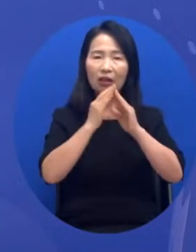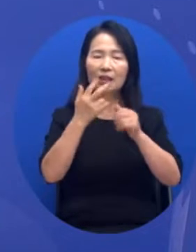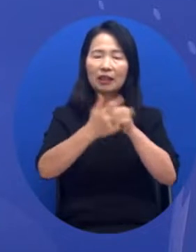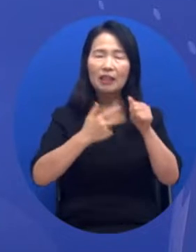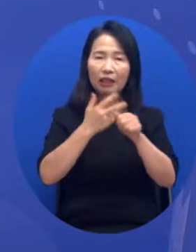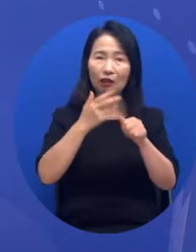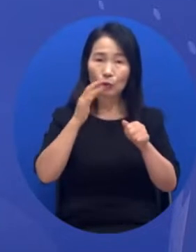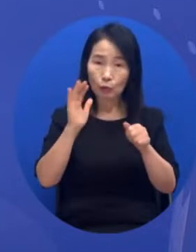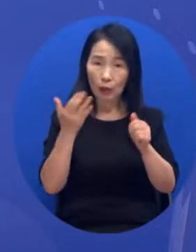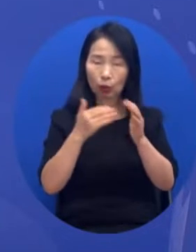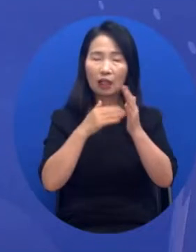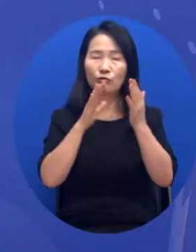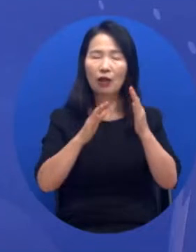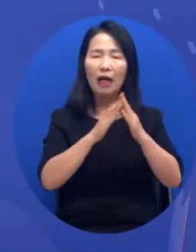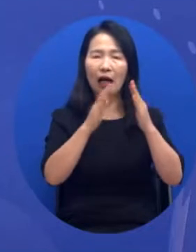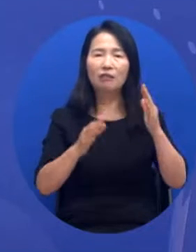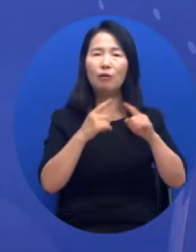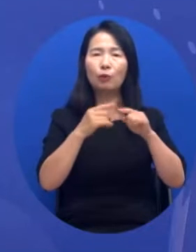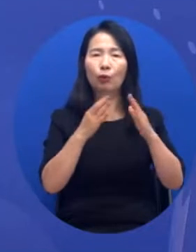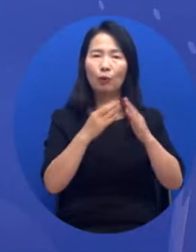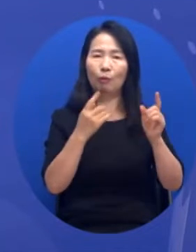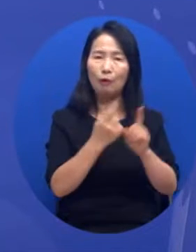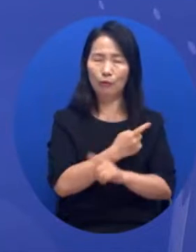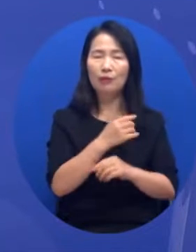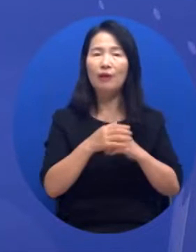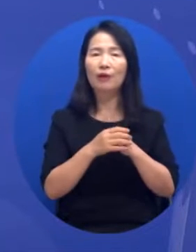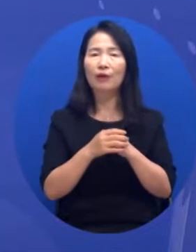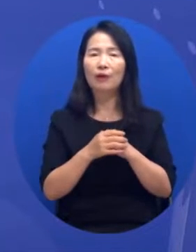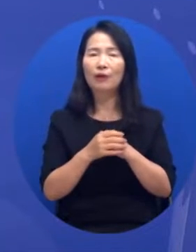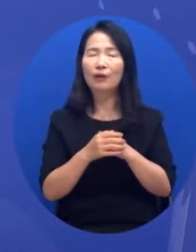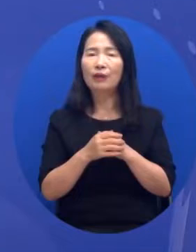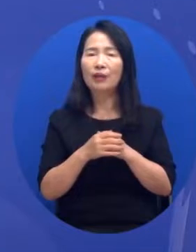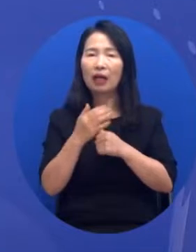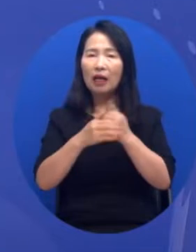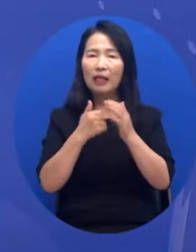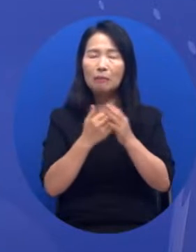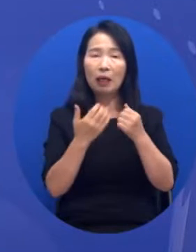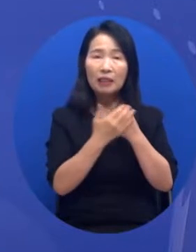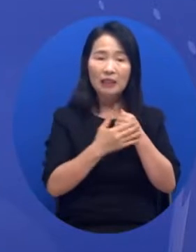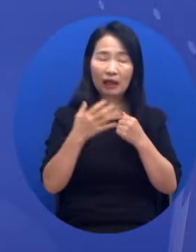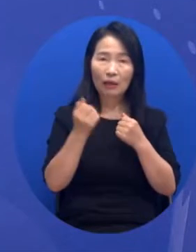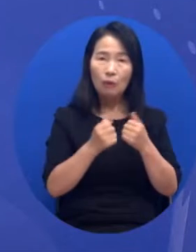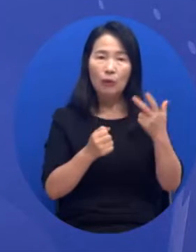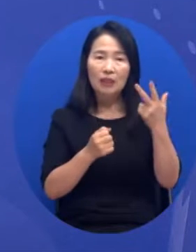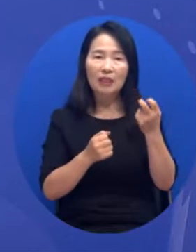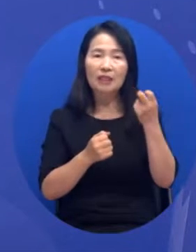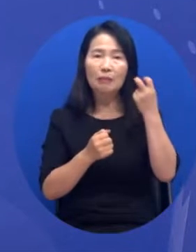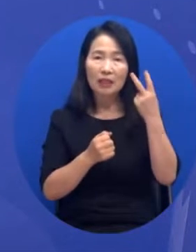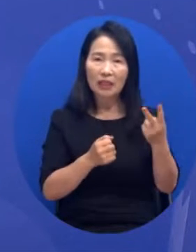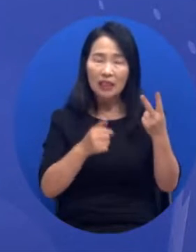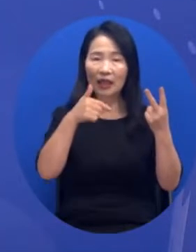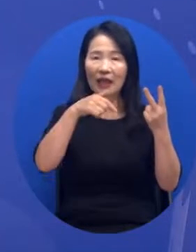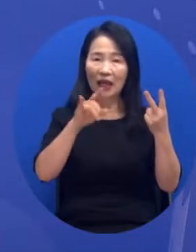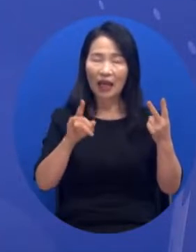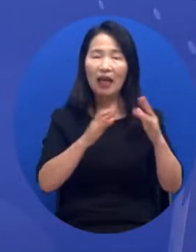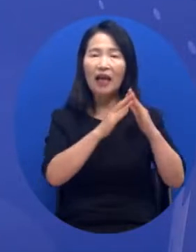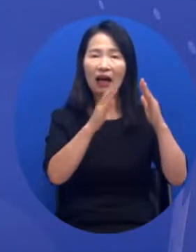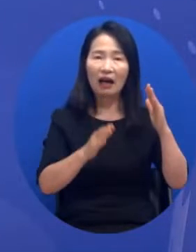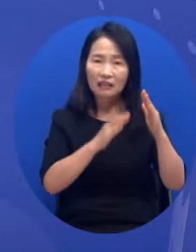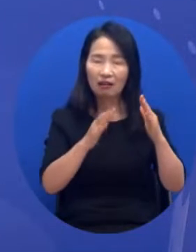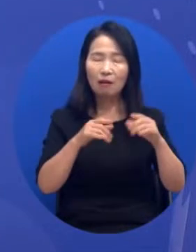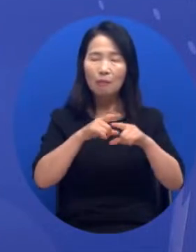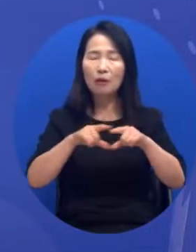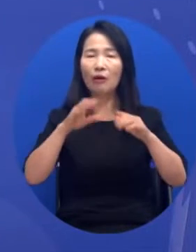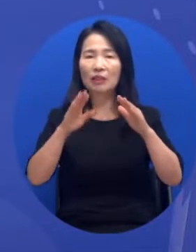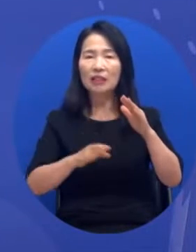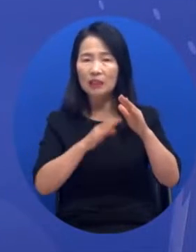가정교회로 전환하게 되었는데요. 현재는 하나님의 은혜로 72개 우리 목자, 평신도 목회자들과